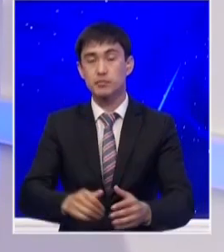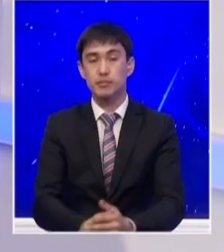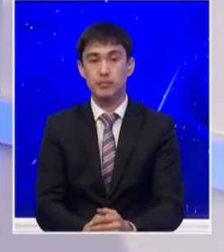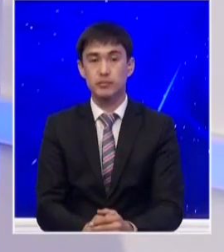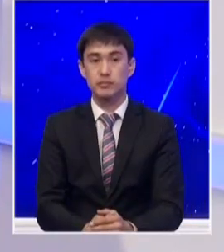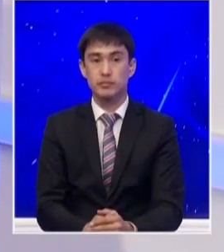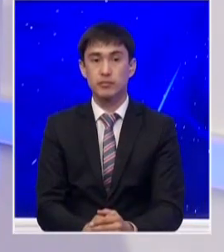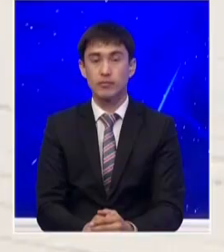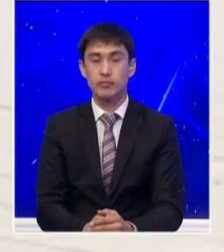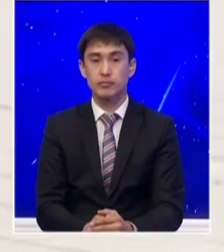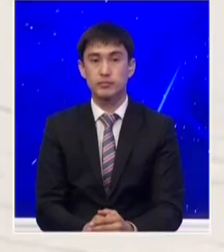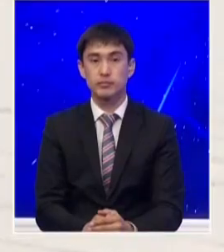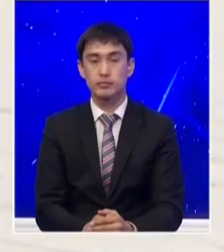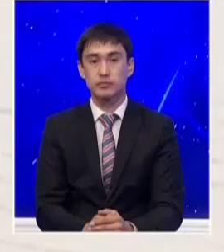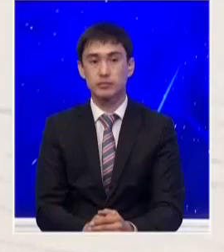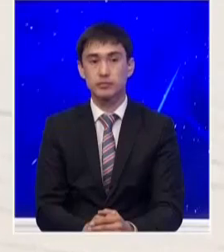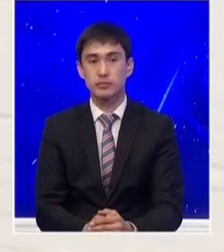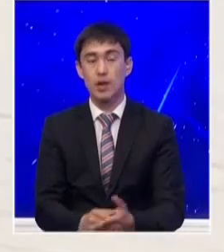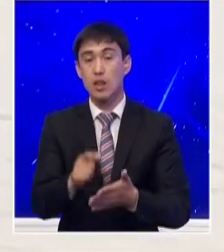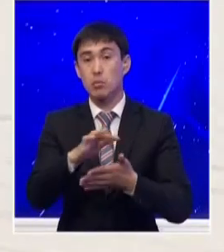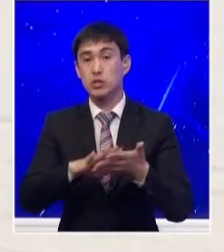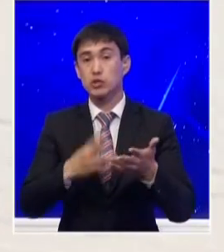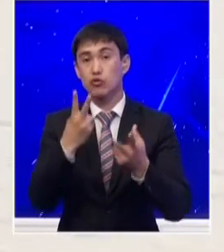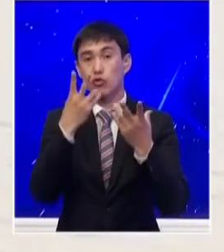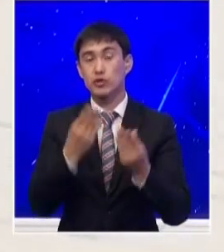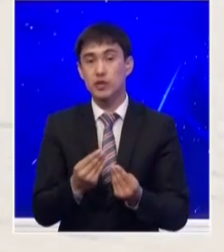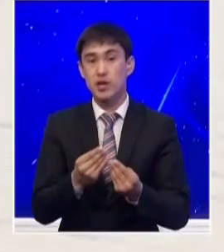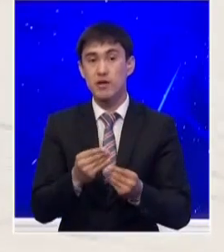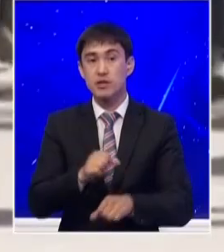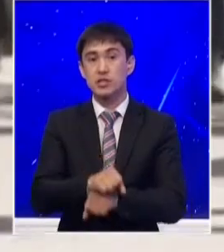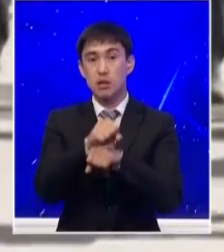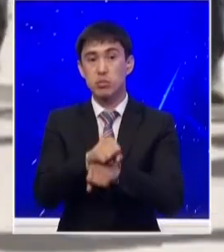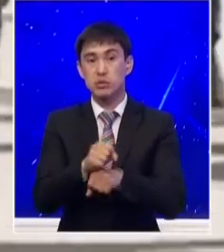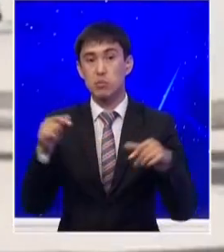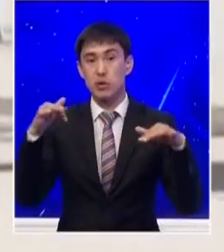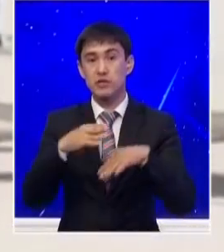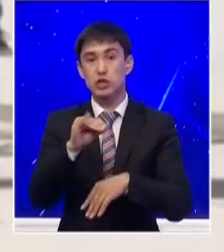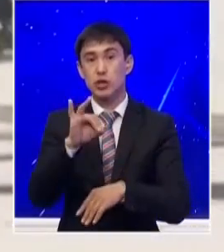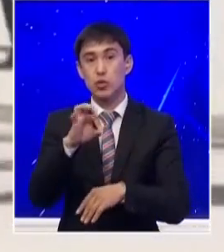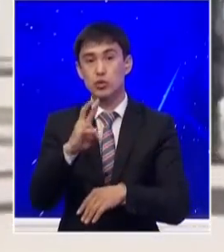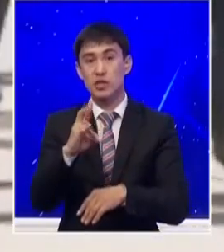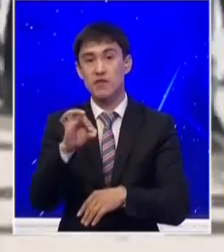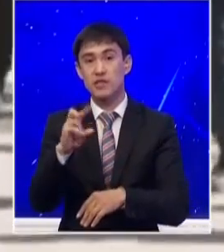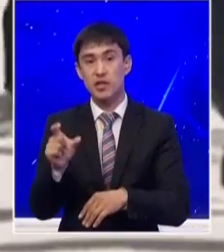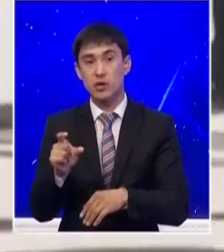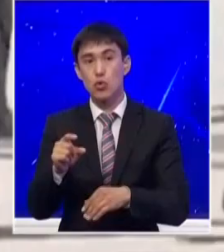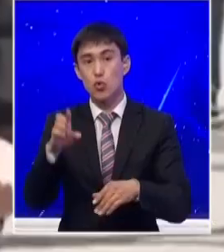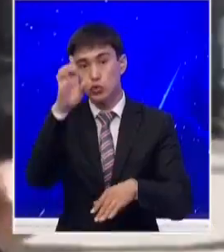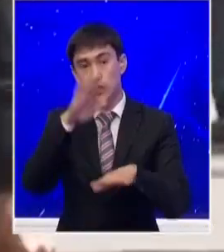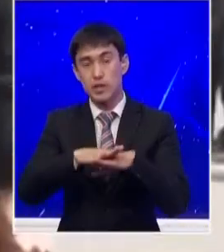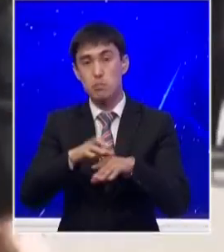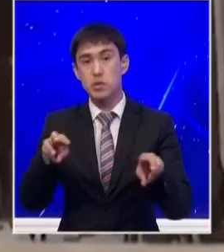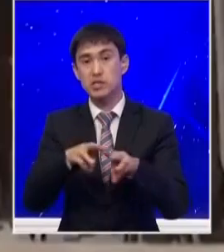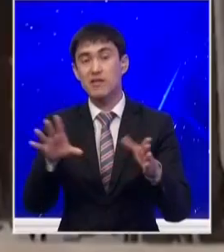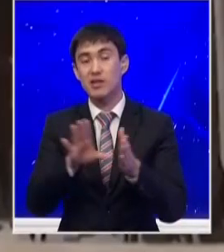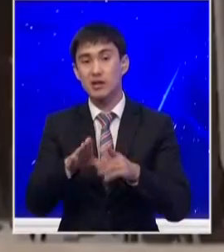сюжете на протяжении двух дней ввели забастовку прибывшие из-за назина нефтяники у здания Министерства